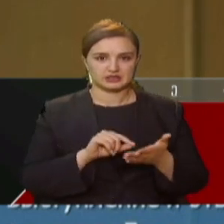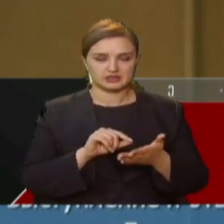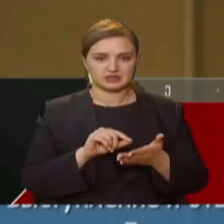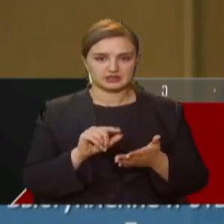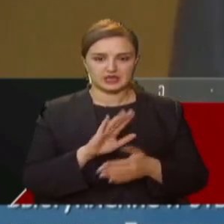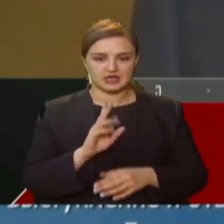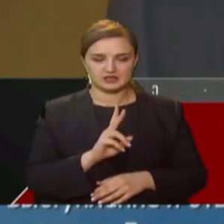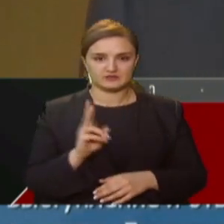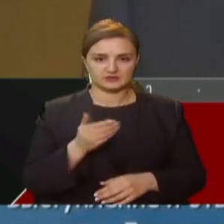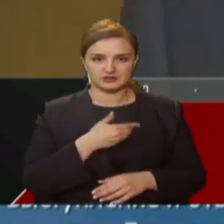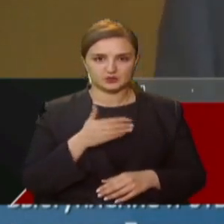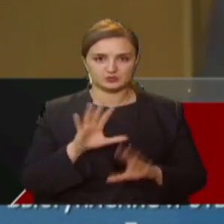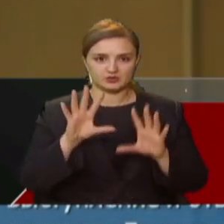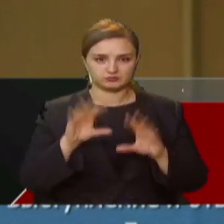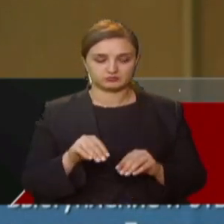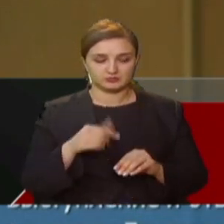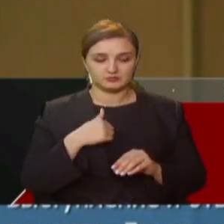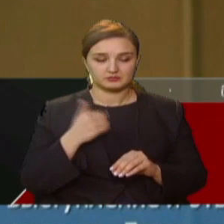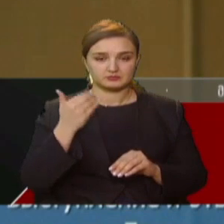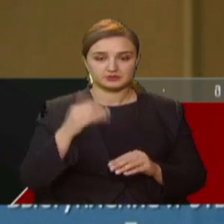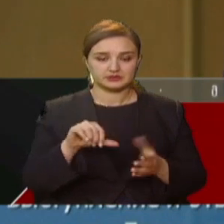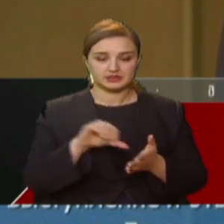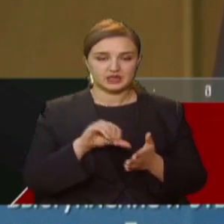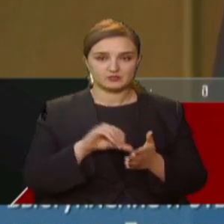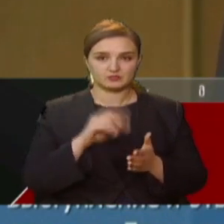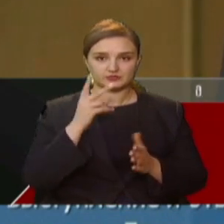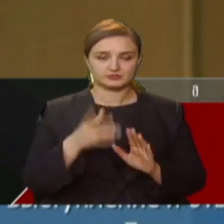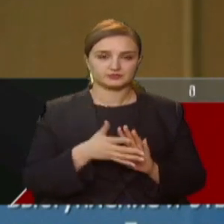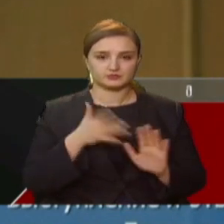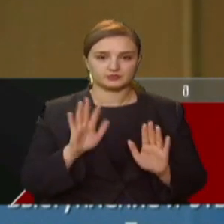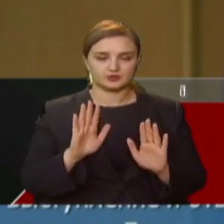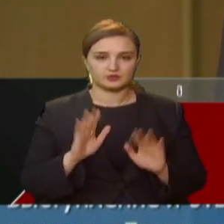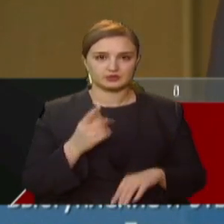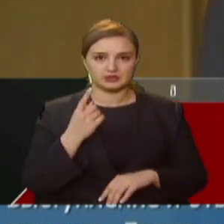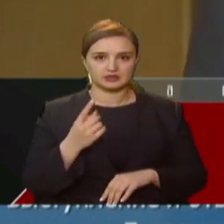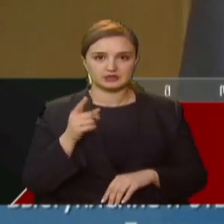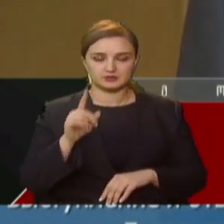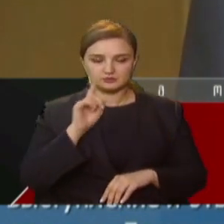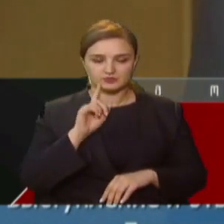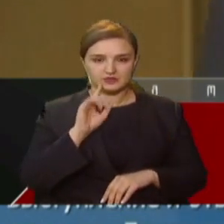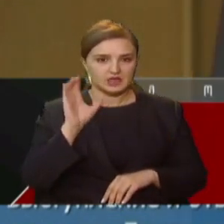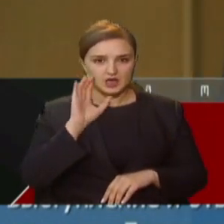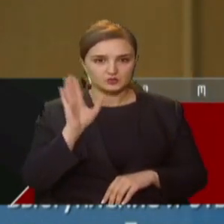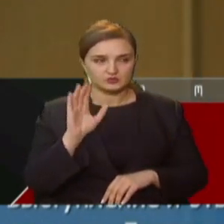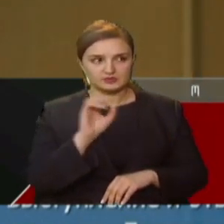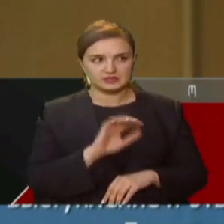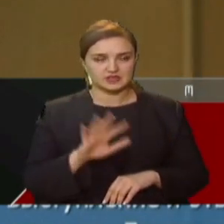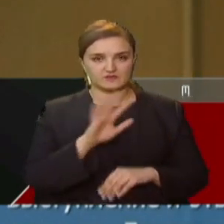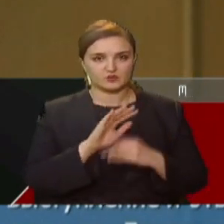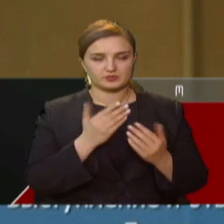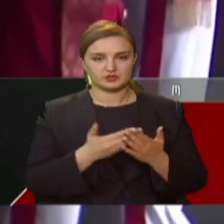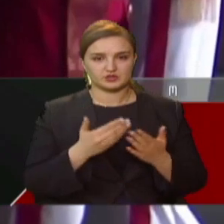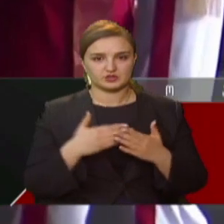arabis surda mi sigamor, to magram israt, me mi sigamos fidan, dava scuenim, Romis ger arusmens dasavletis artsert